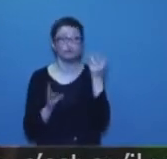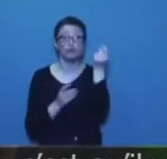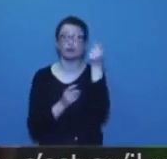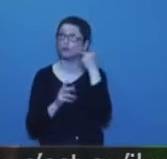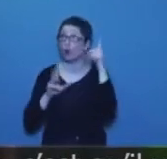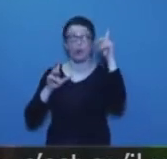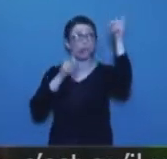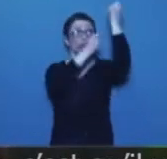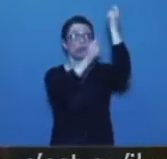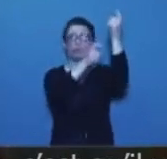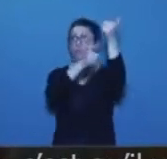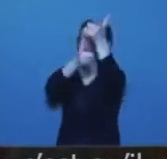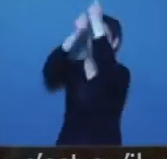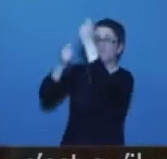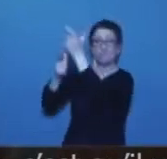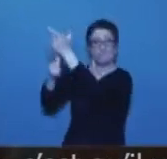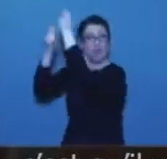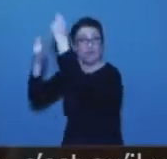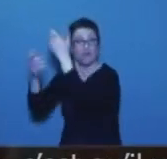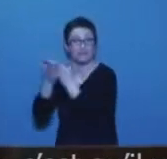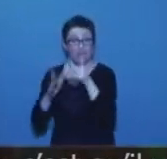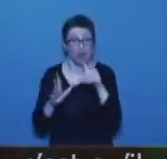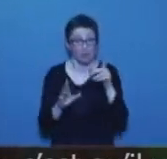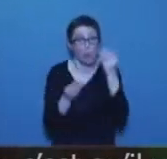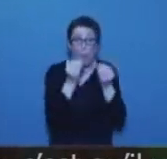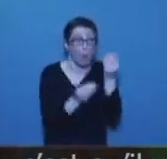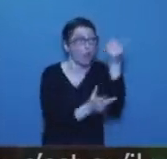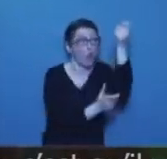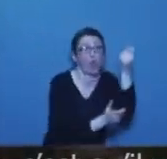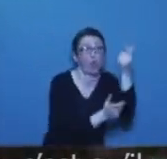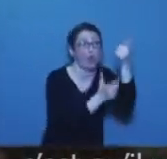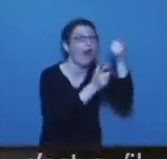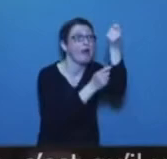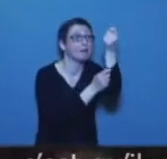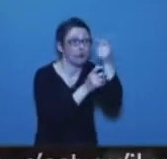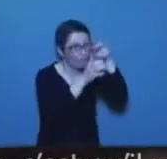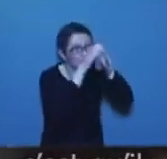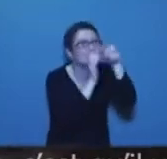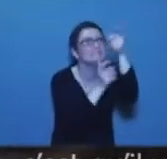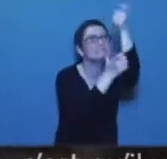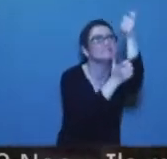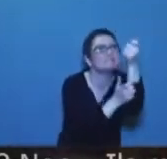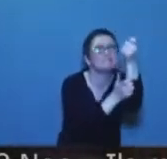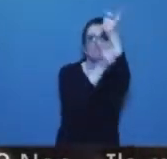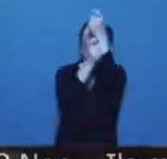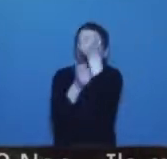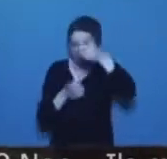épuisettes. Ils le cueillent. Non ?